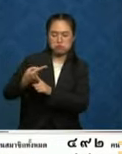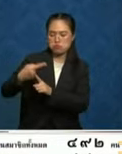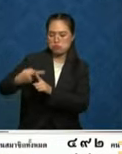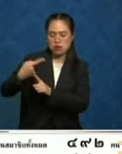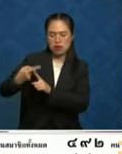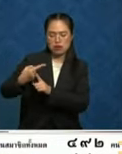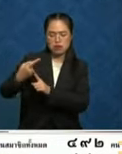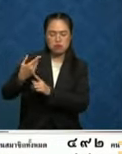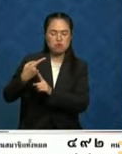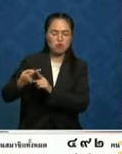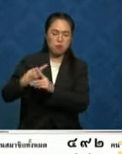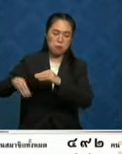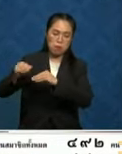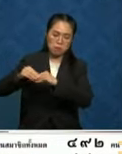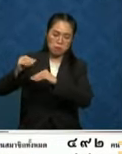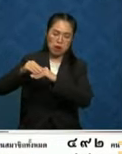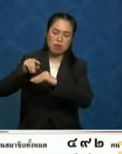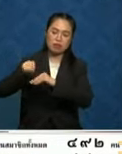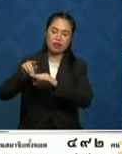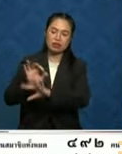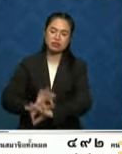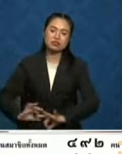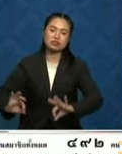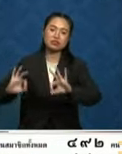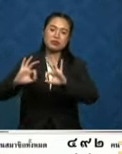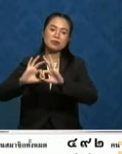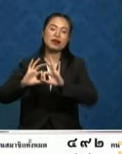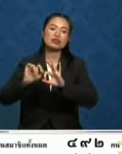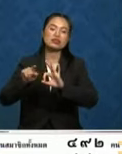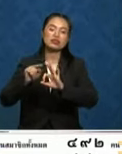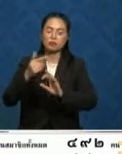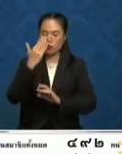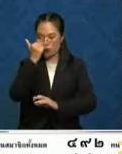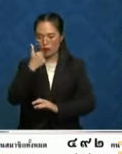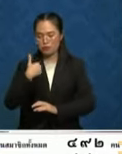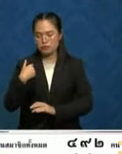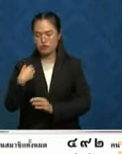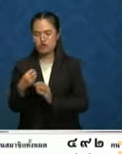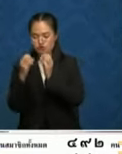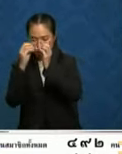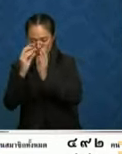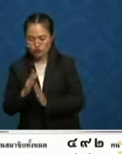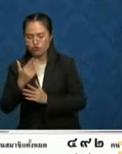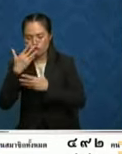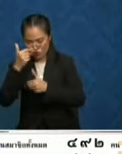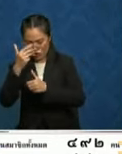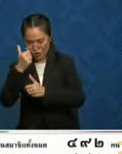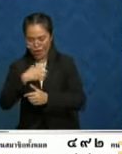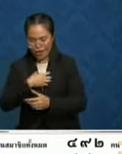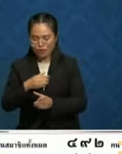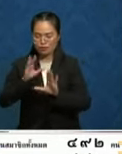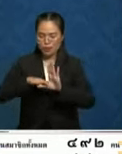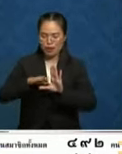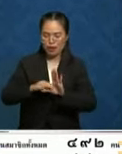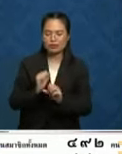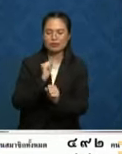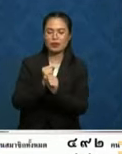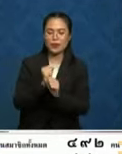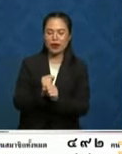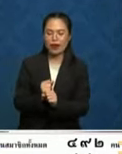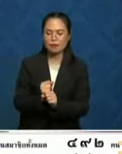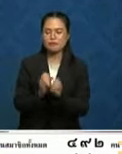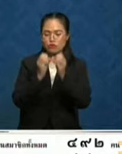เห็นว่าเป็นสิ่งที่มีความสำคัญในการที่จะดึงดูดบุคลากรที่มีความรู้ความสามารถเข้ามาเป็นอาจารย์แล้วก็เป็น